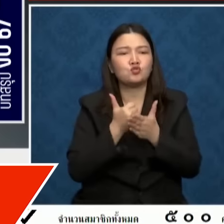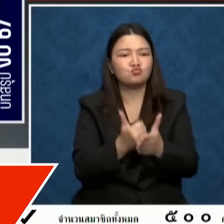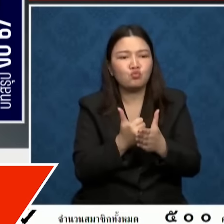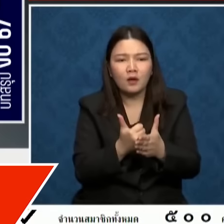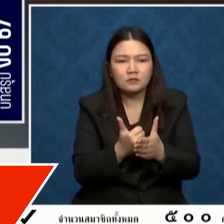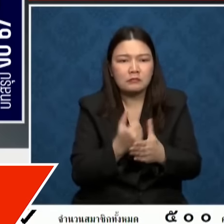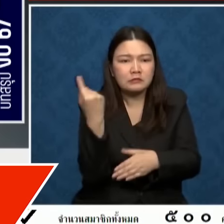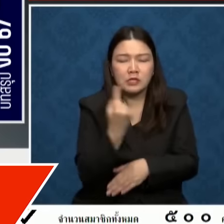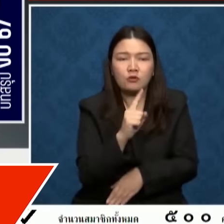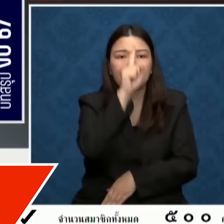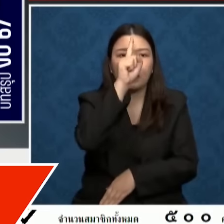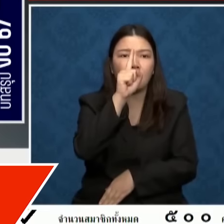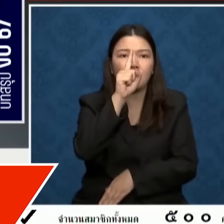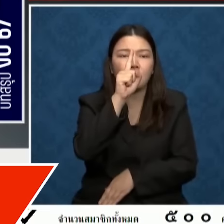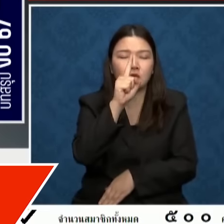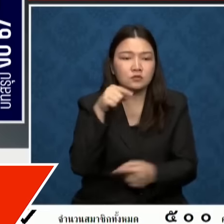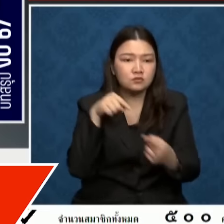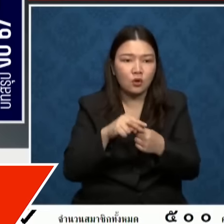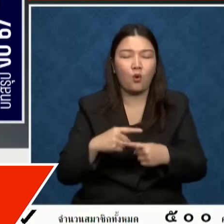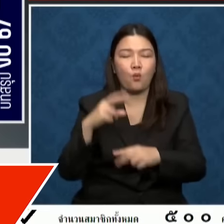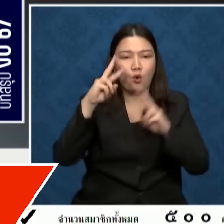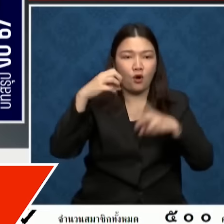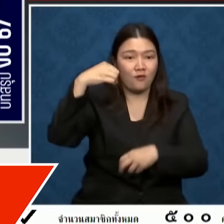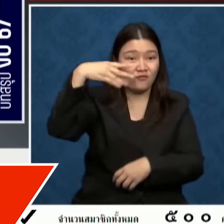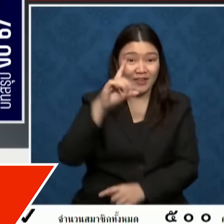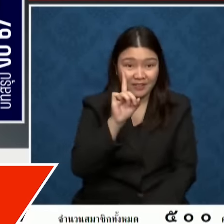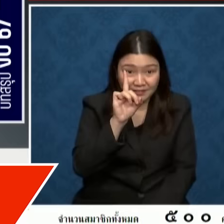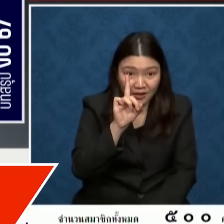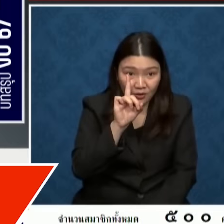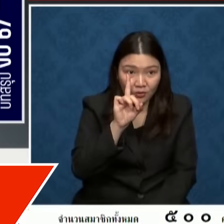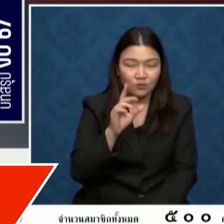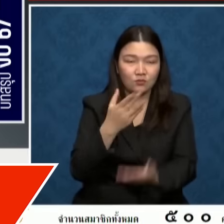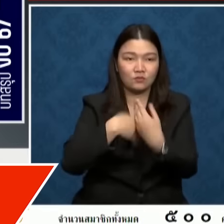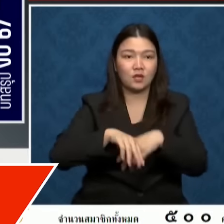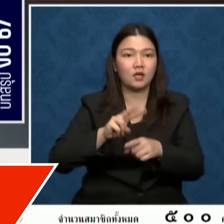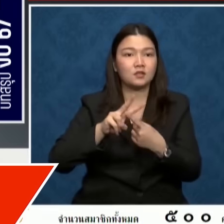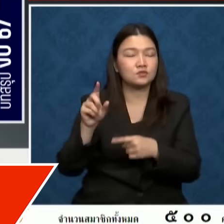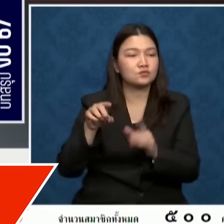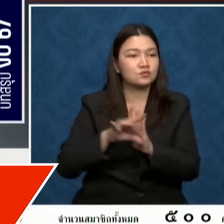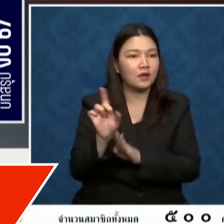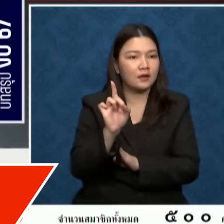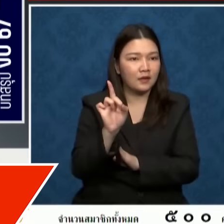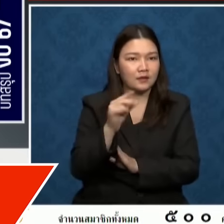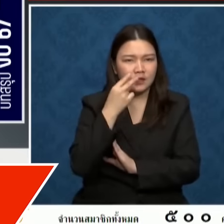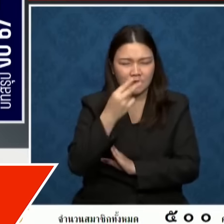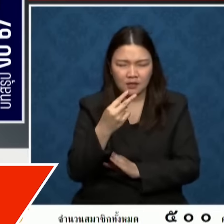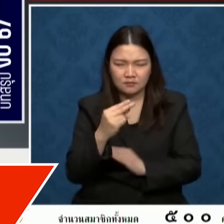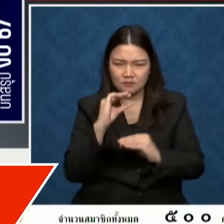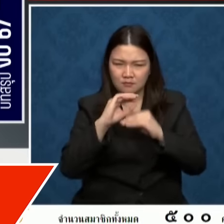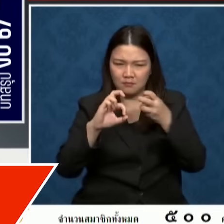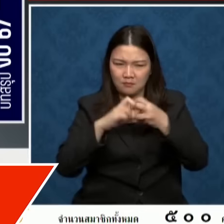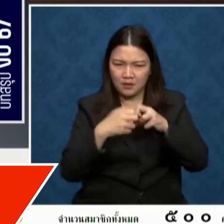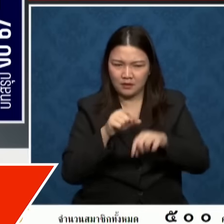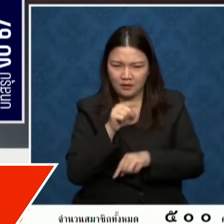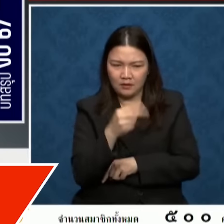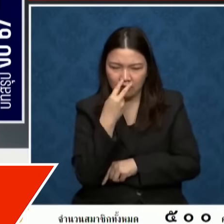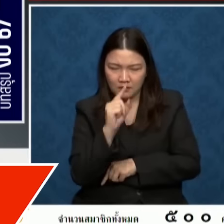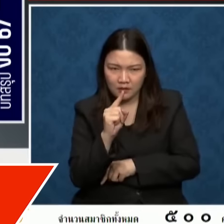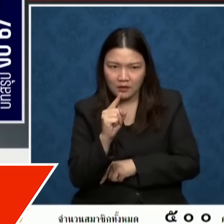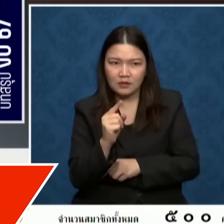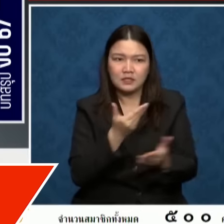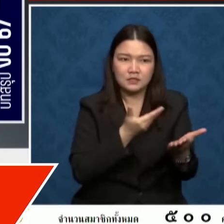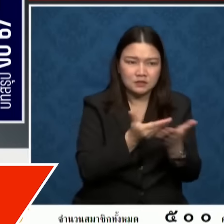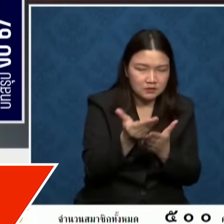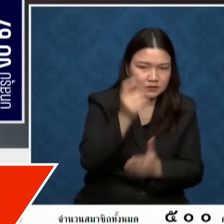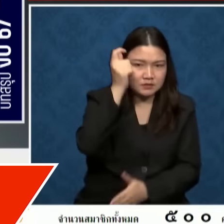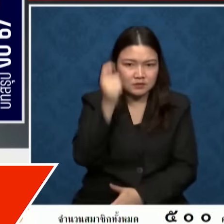ingในกระบวนการจัดซื้อจดจ้